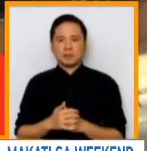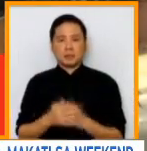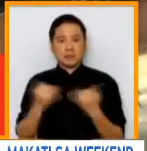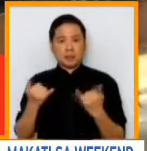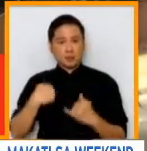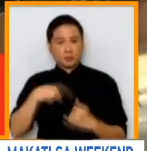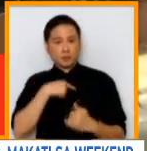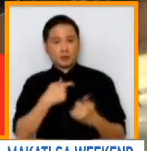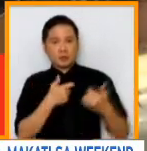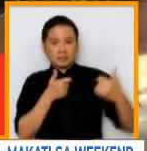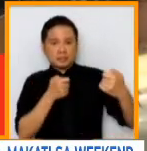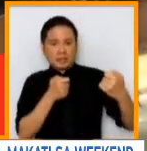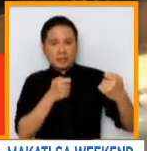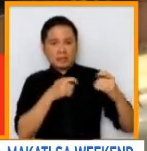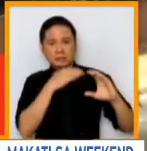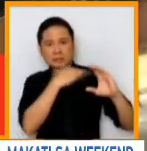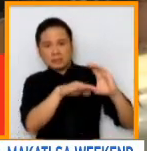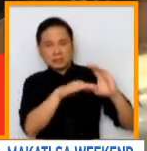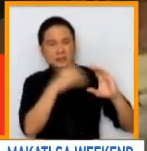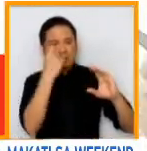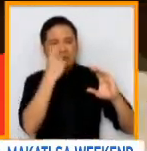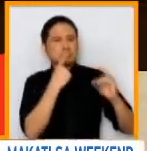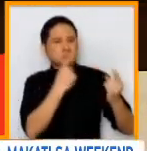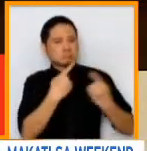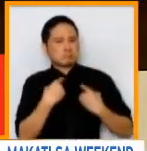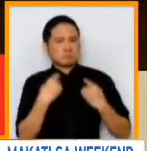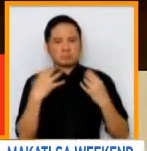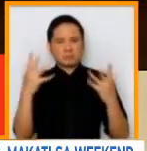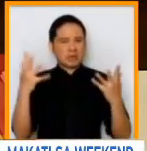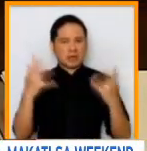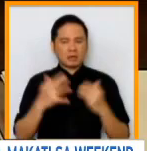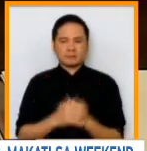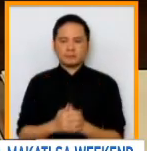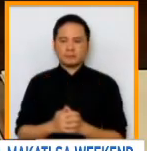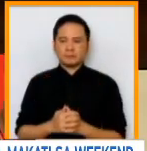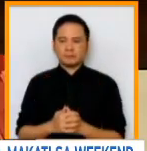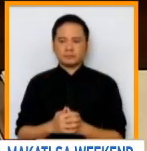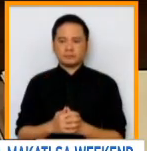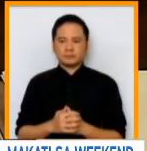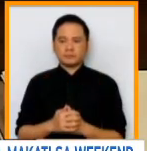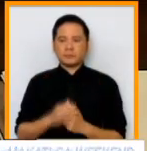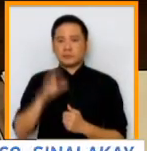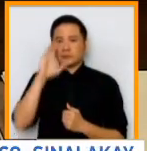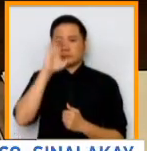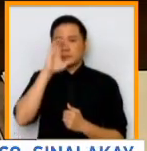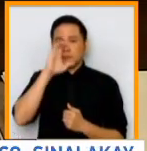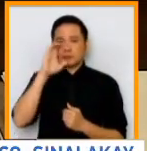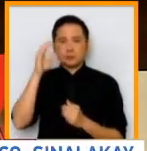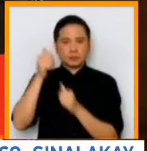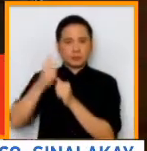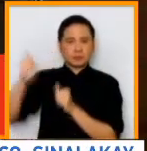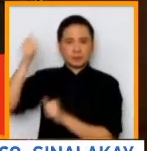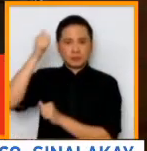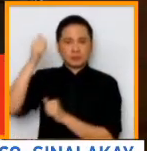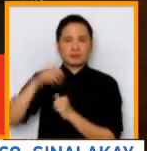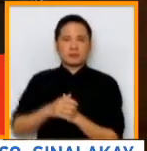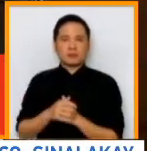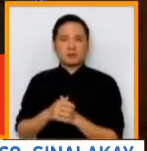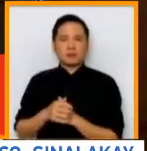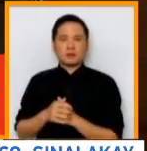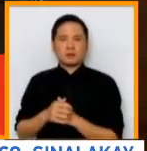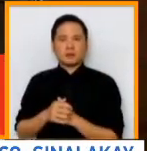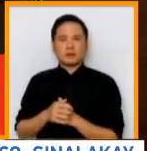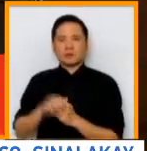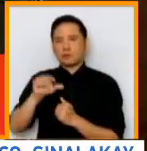Frasco, pero wala kami nakukuhang sagot mula sa kanya. Sa ulat ng Cebu Daily News, ipinagtanggol ni Cebu Governor Gwen Garcia